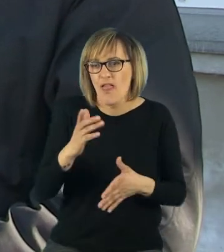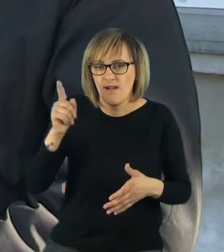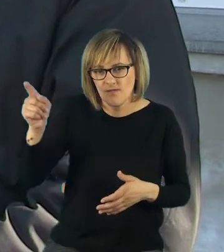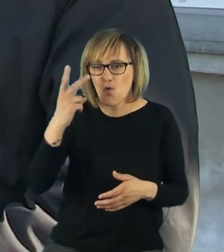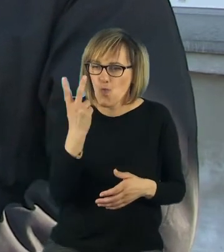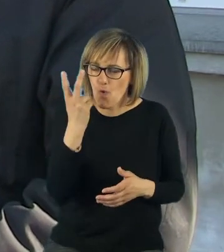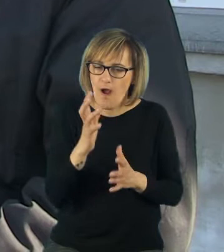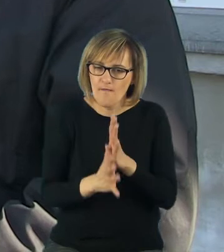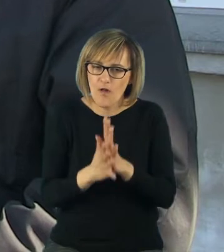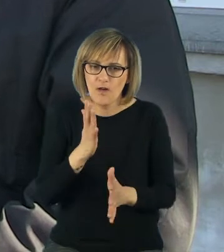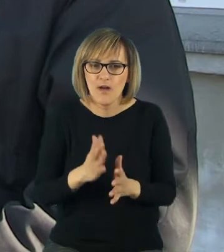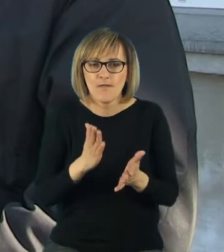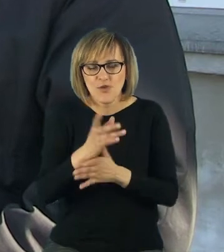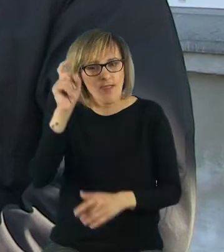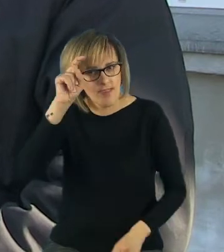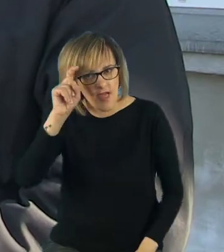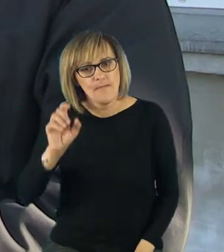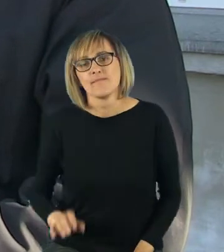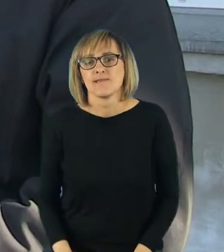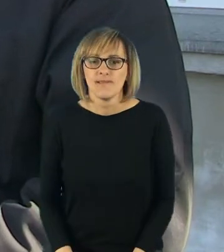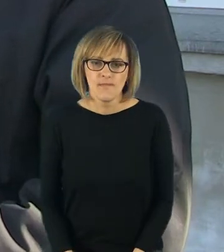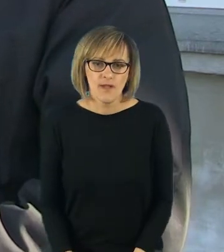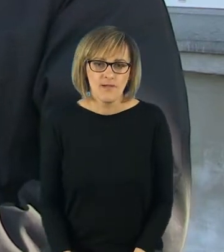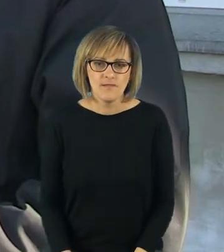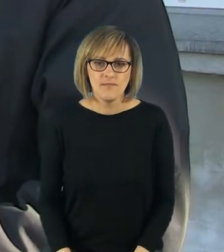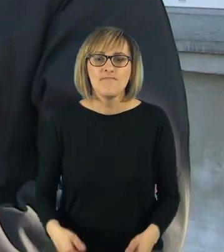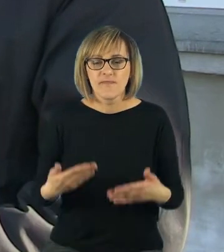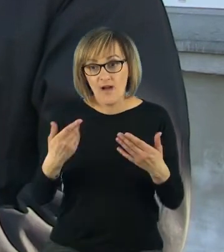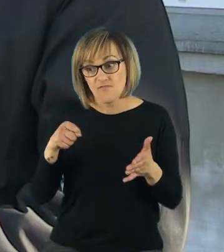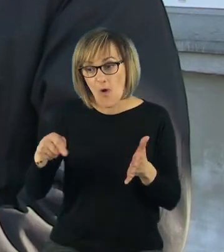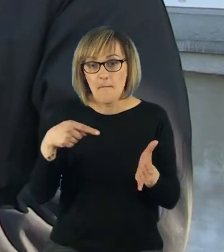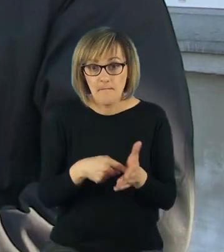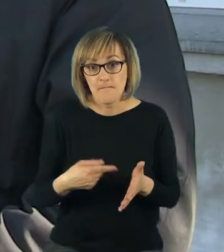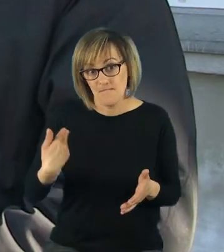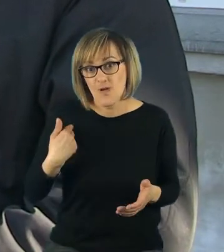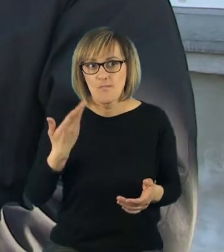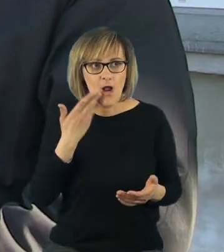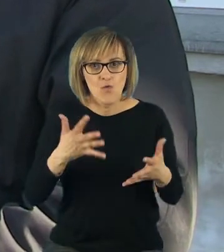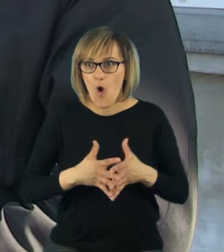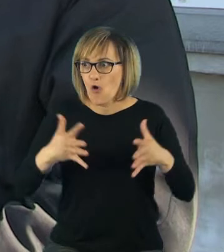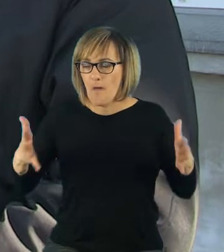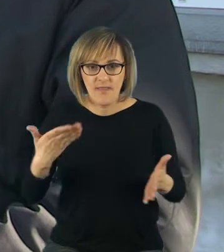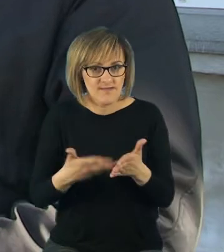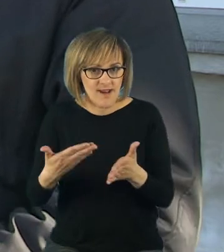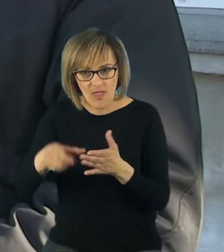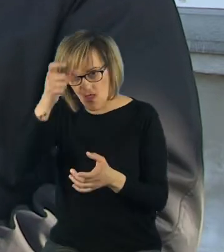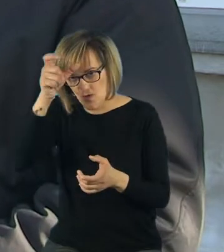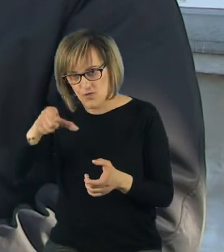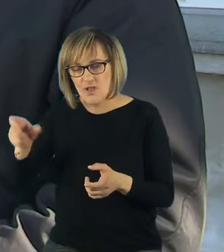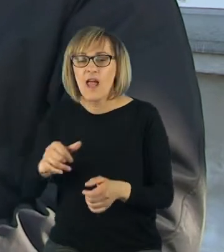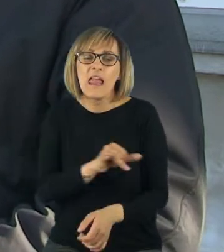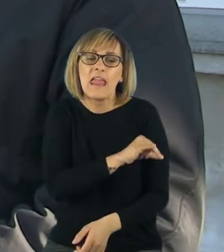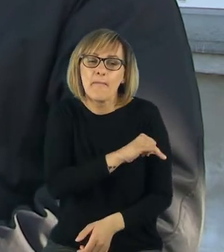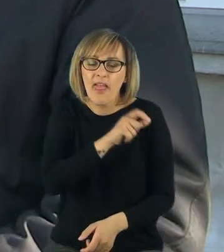czasie II wojny światowej. Więc były to bardzo potężne straty. Imiennie